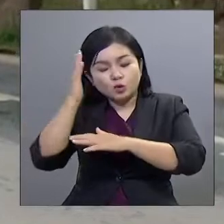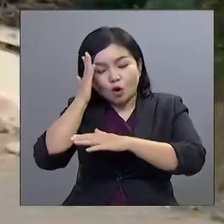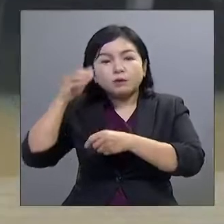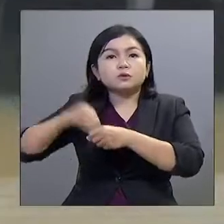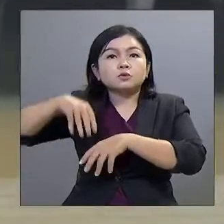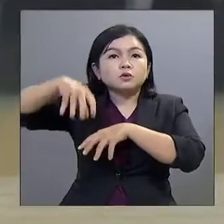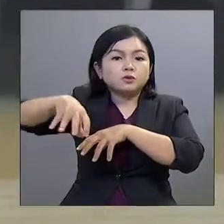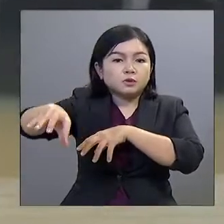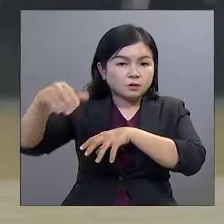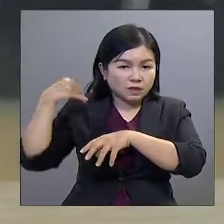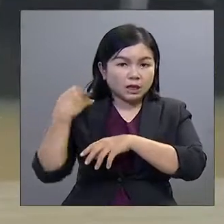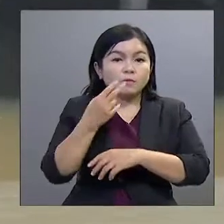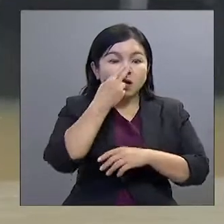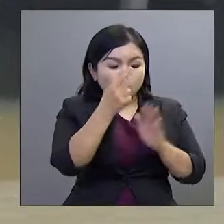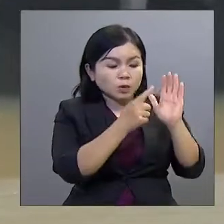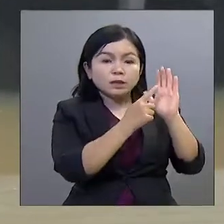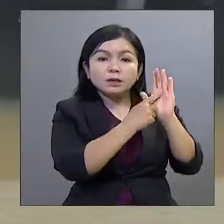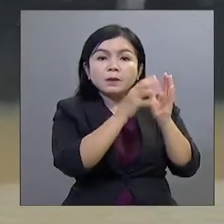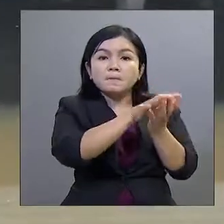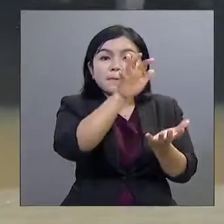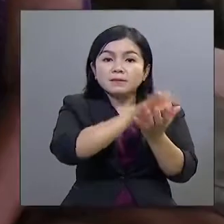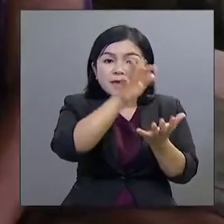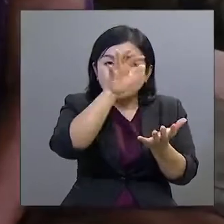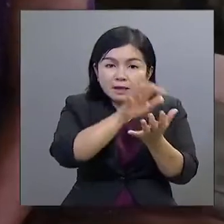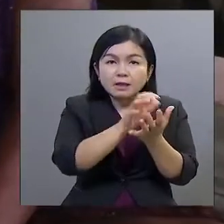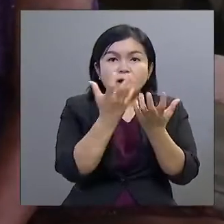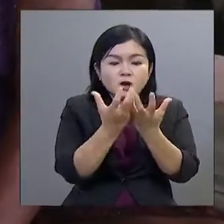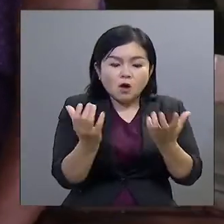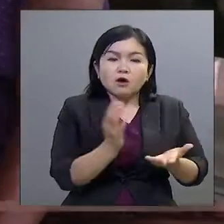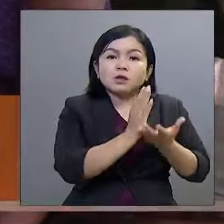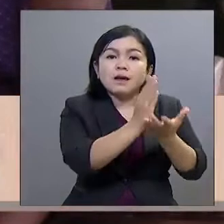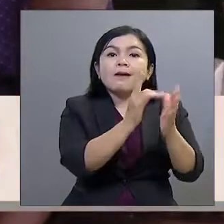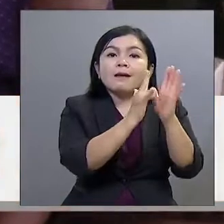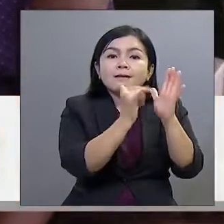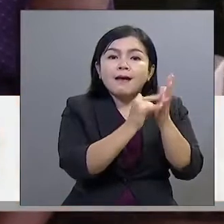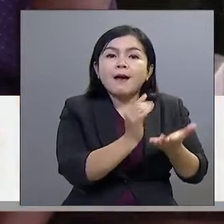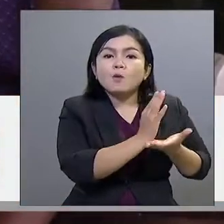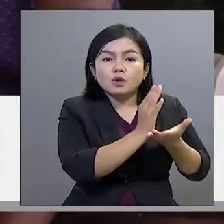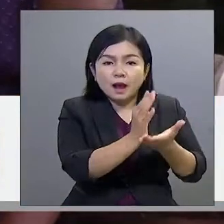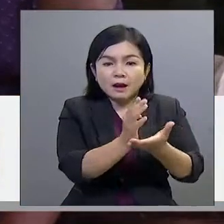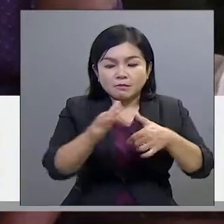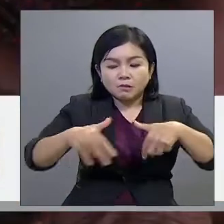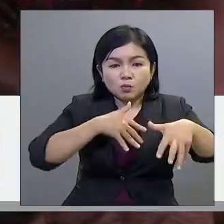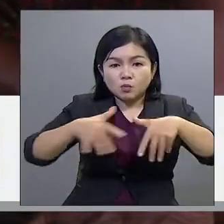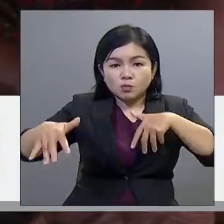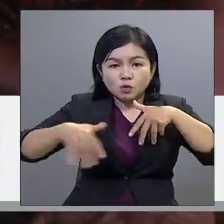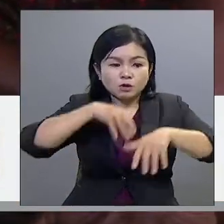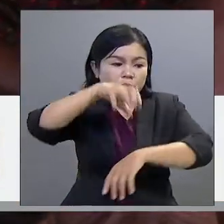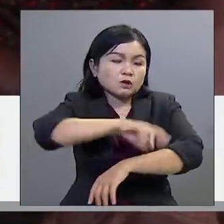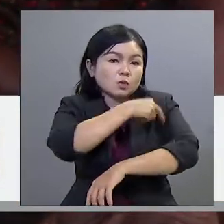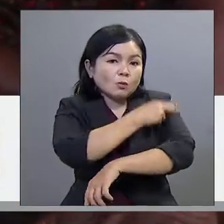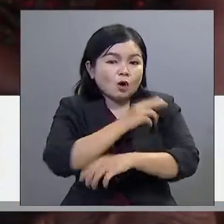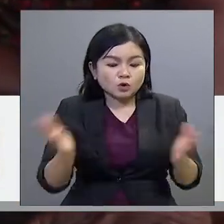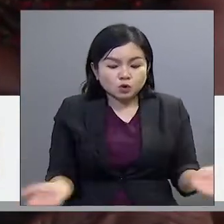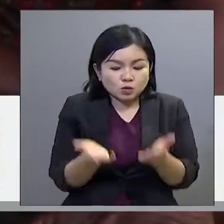ไปดูที่จังหวัดพิจิตรนะคะระหว่างลงพื้นที่มอบสิ่งของและเวชภัณฑ์ให้กับประชาชนทางเจ้าหน้าที่โรงพยาบาลส่งเสริมสุขภาพ